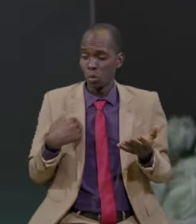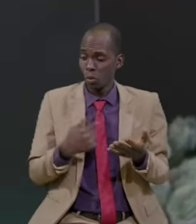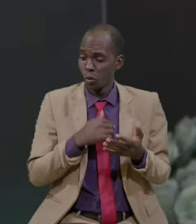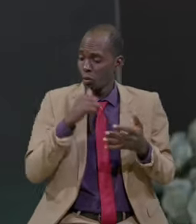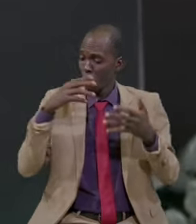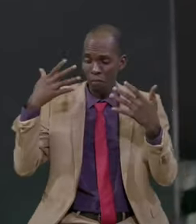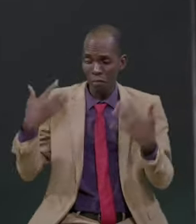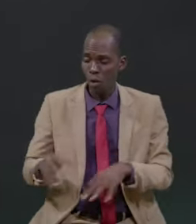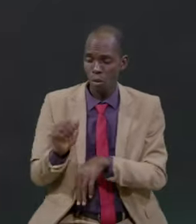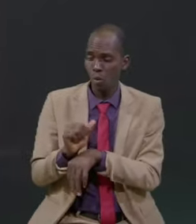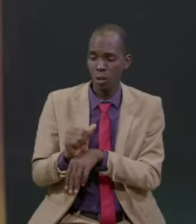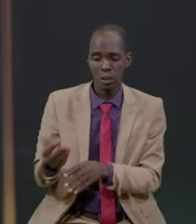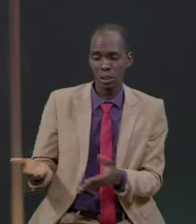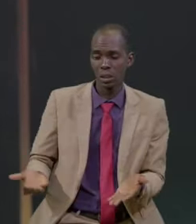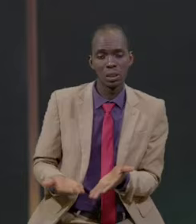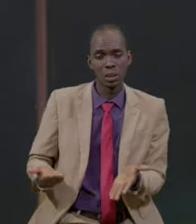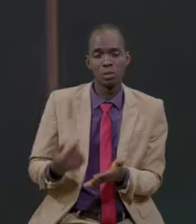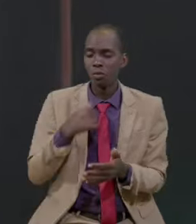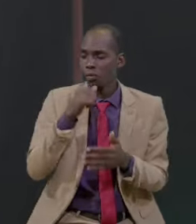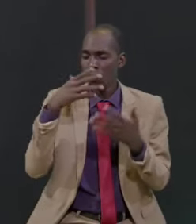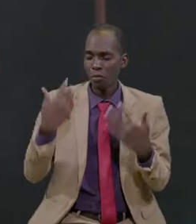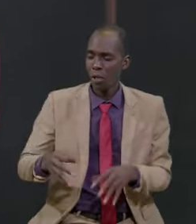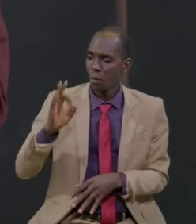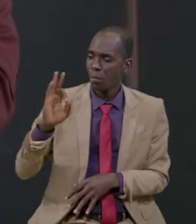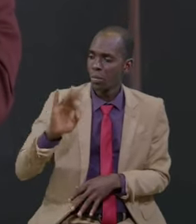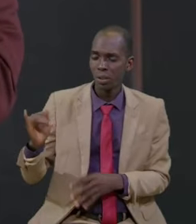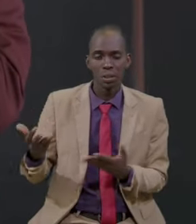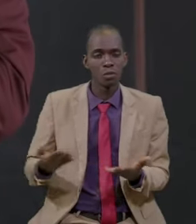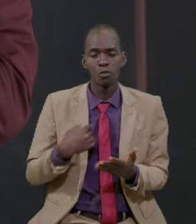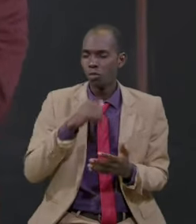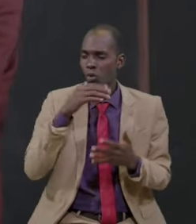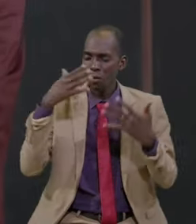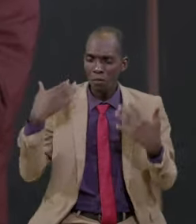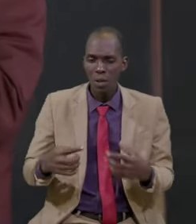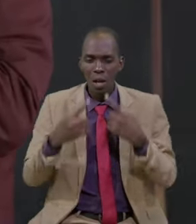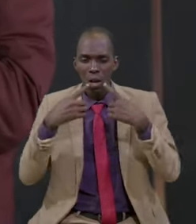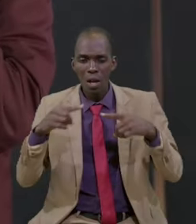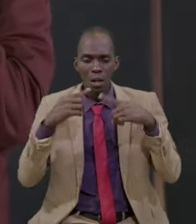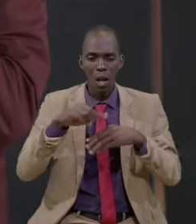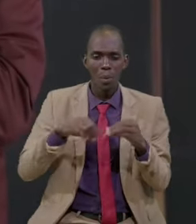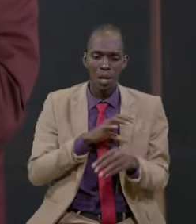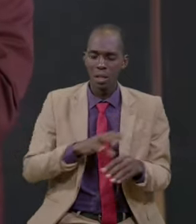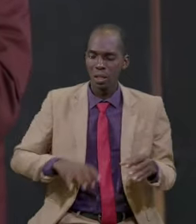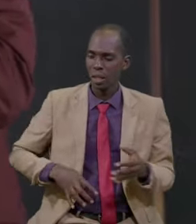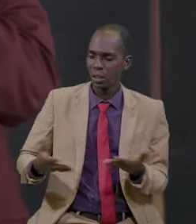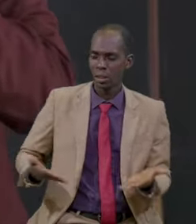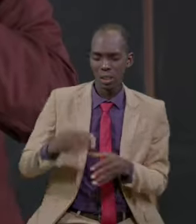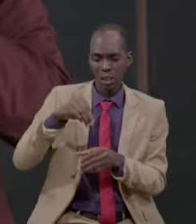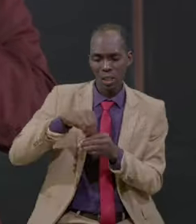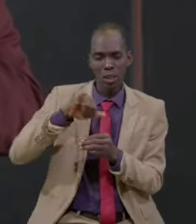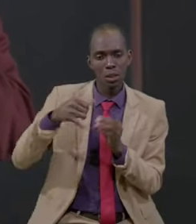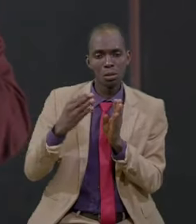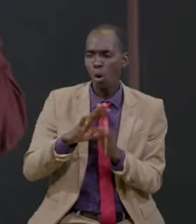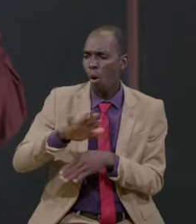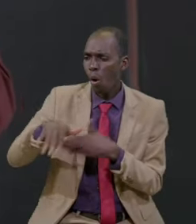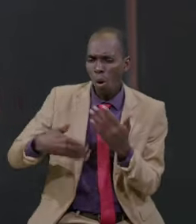encore fini d'évangéliser ici, on n'a pas encore fini de parler à tout le monde ici, à Jérusalem. Et ils n'ont pas encore tous